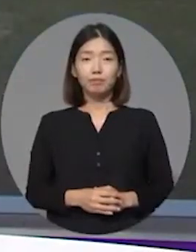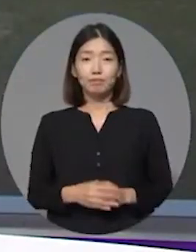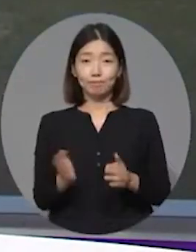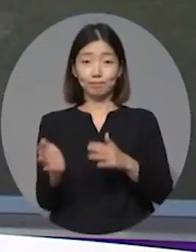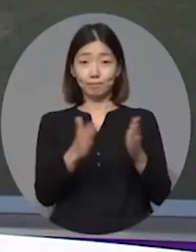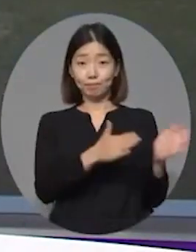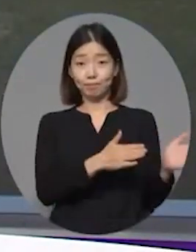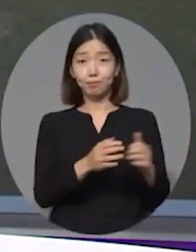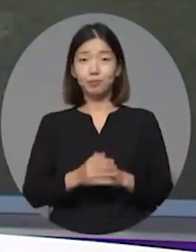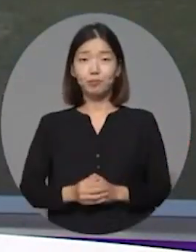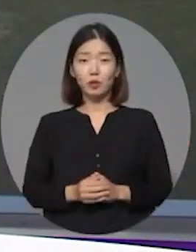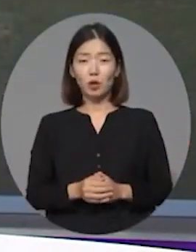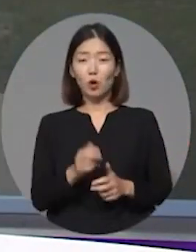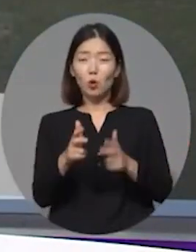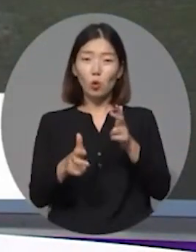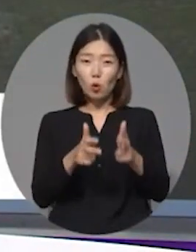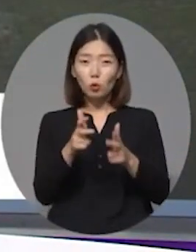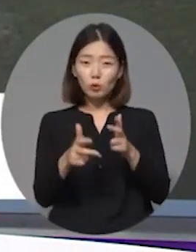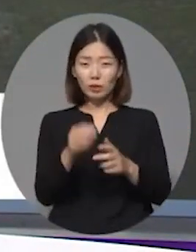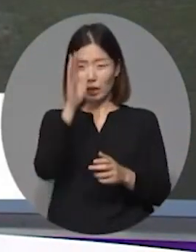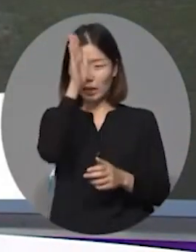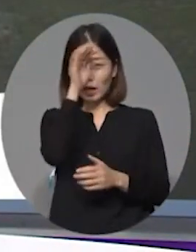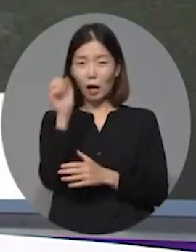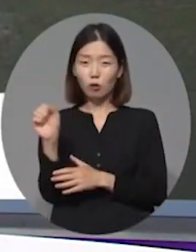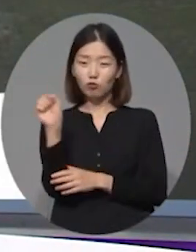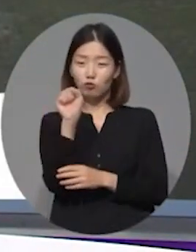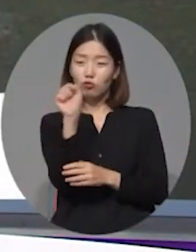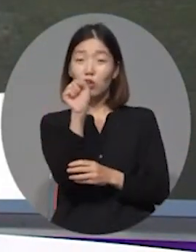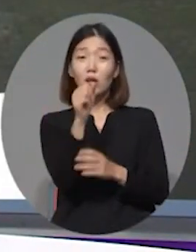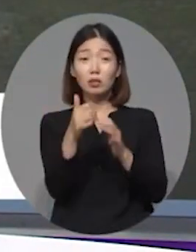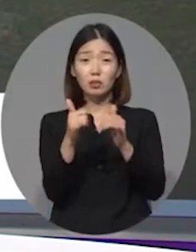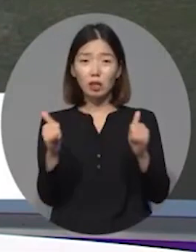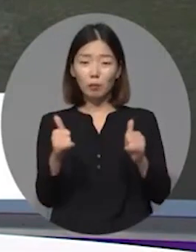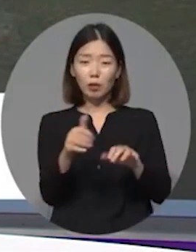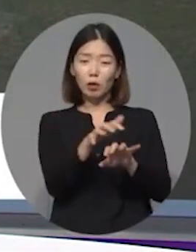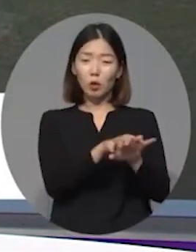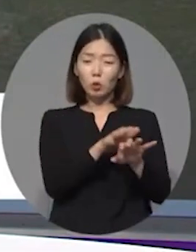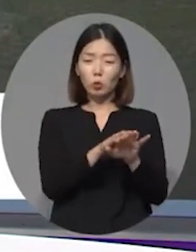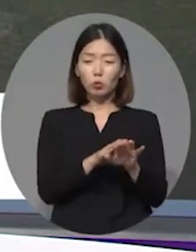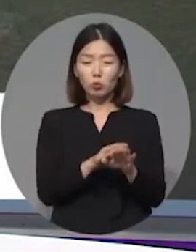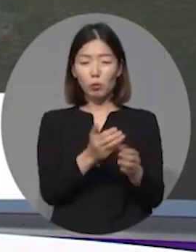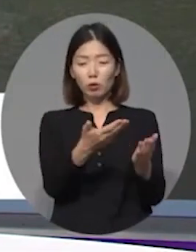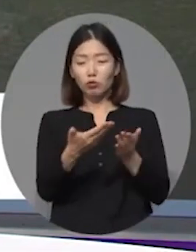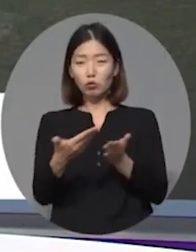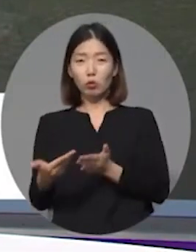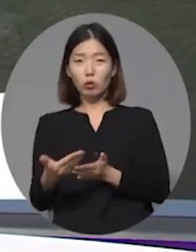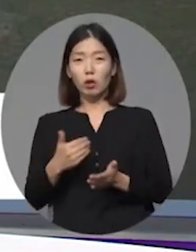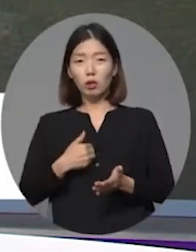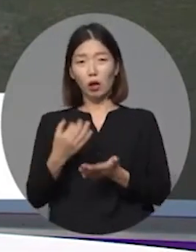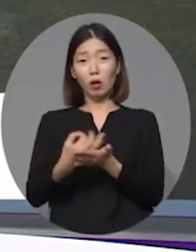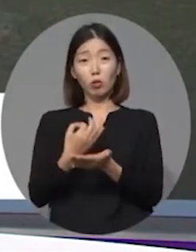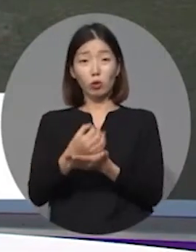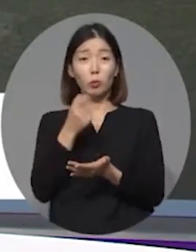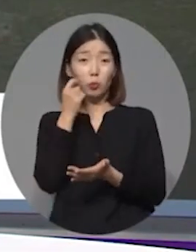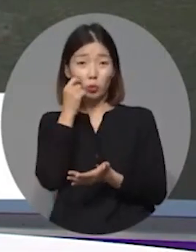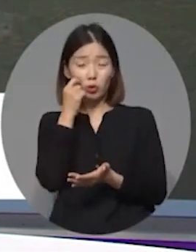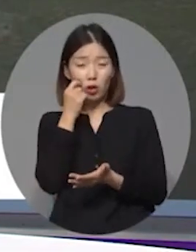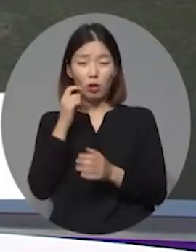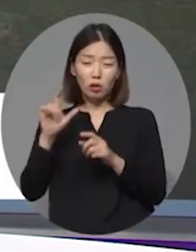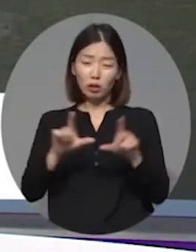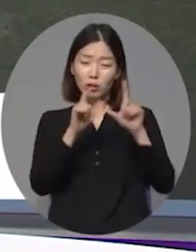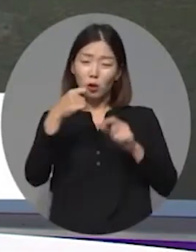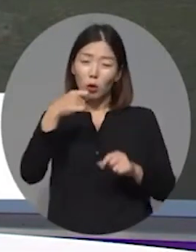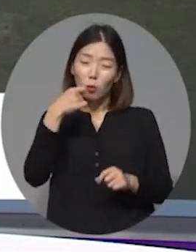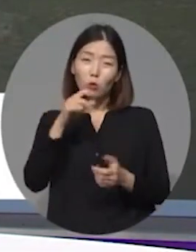탐 좋습니다 가군 공장 의 달굴 운반하는 기사들이 노조의 배차 불이익으로 매출을 내지 못해서 생계